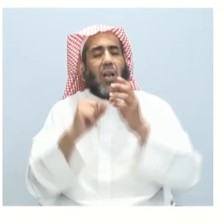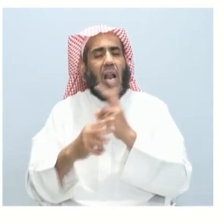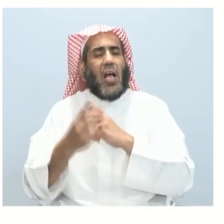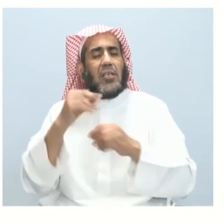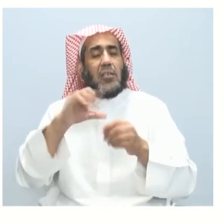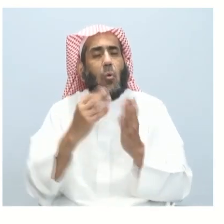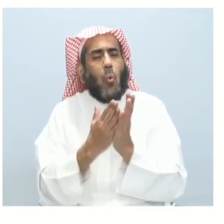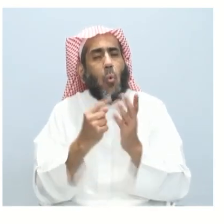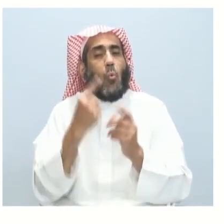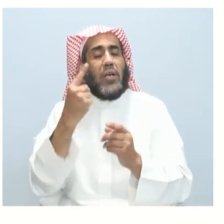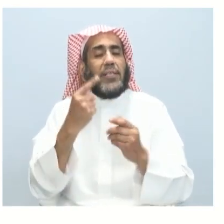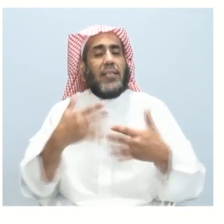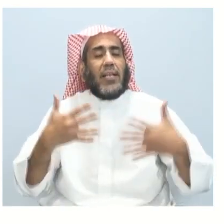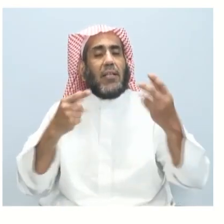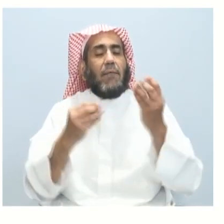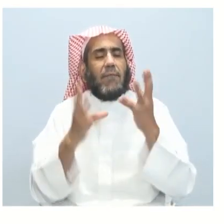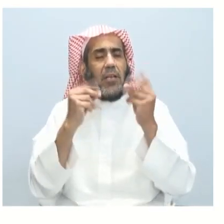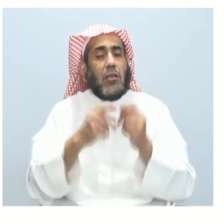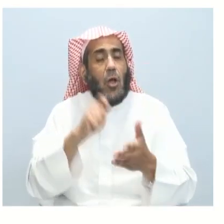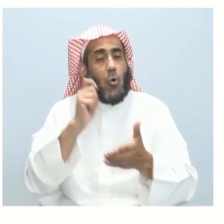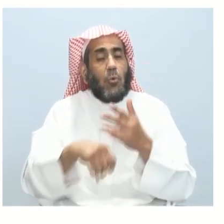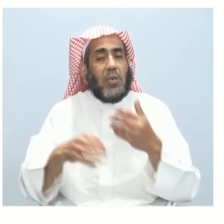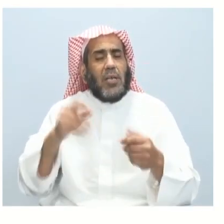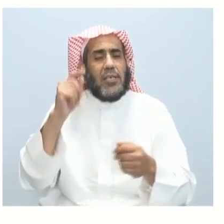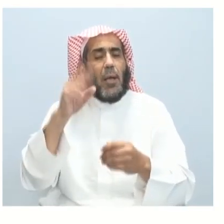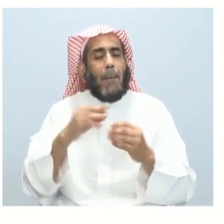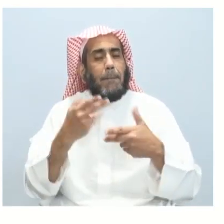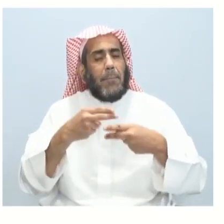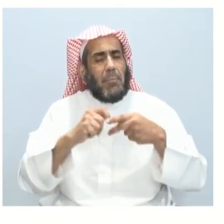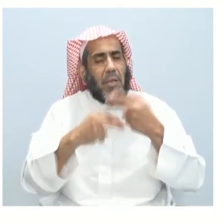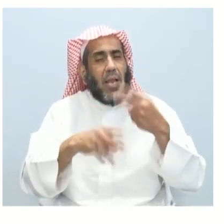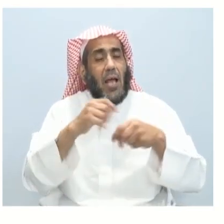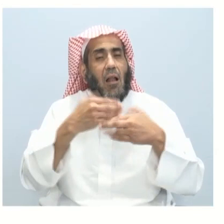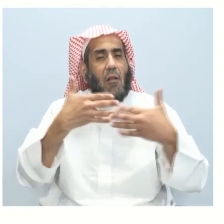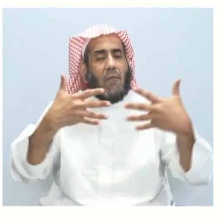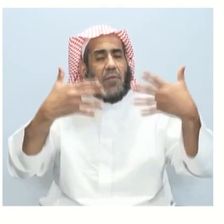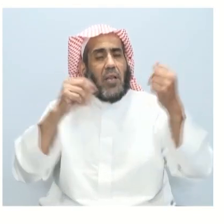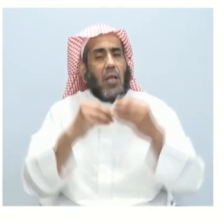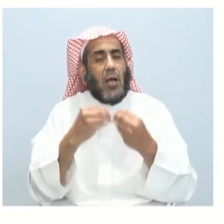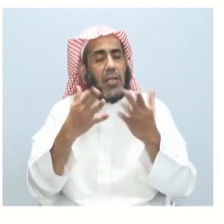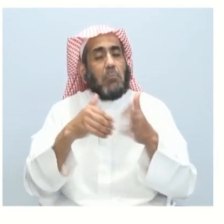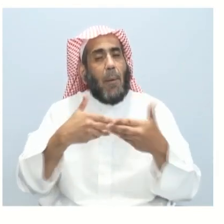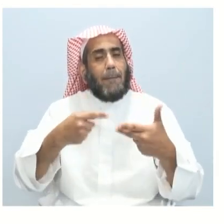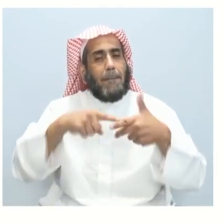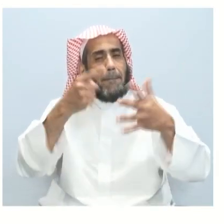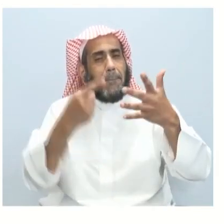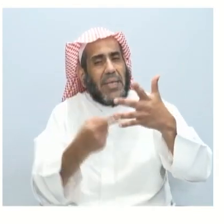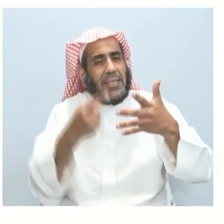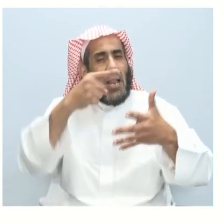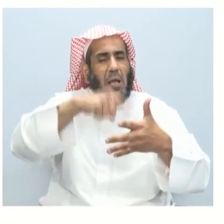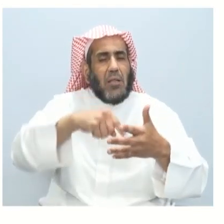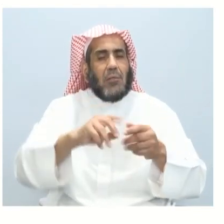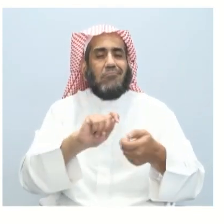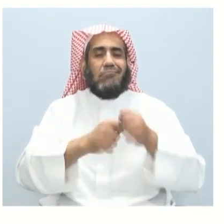من النقاد بضروره وحده القصيده فنيا بان يحكم الشاعر يحكم الشاعر بناءه الفني لدرجه انه اذا قدم بيت على بيت دخل فيه